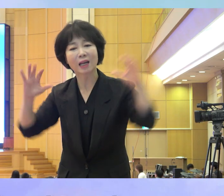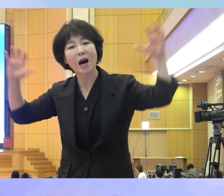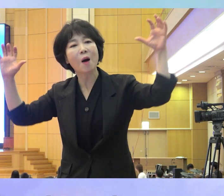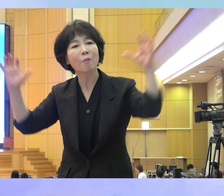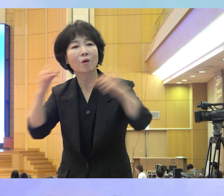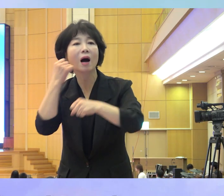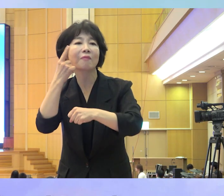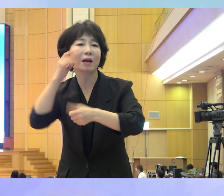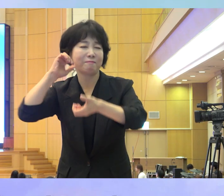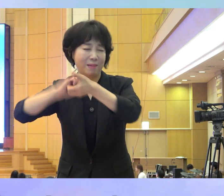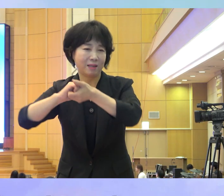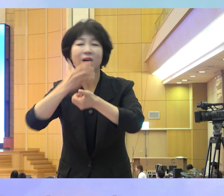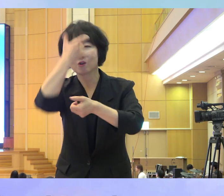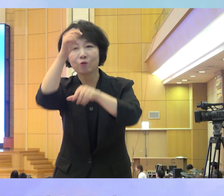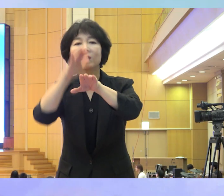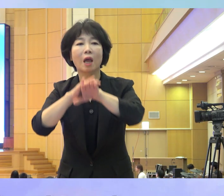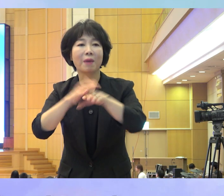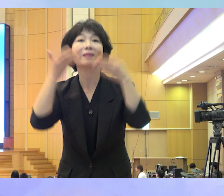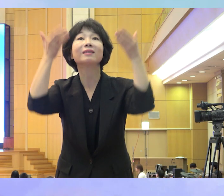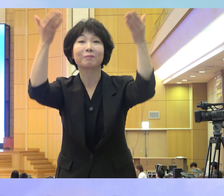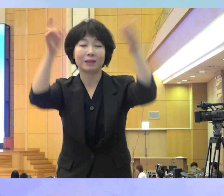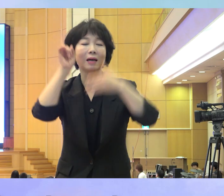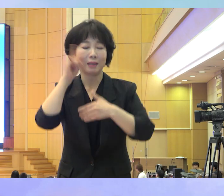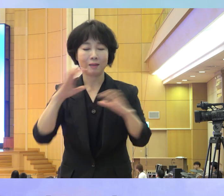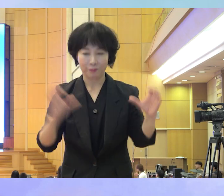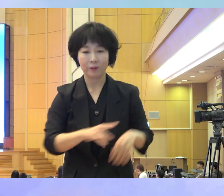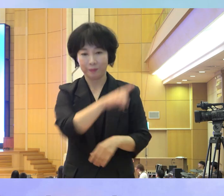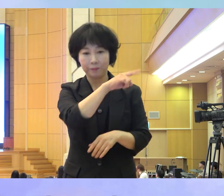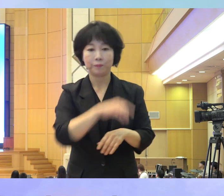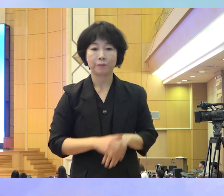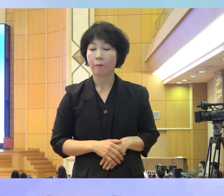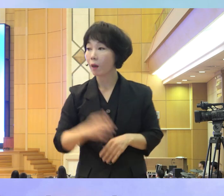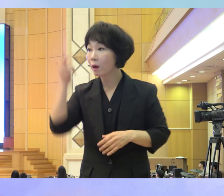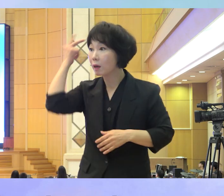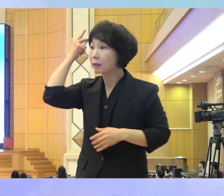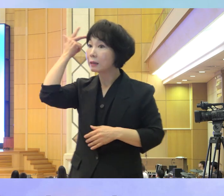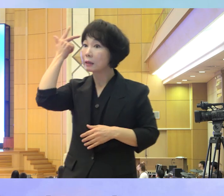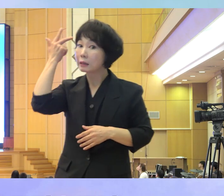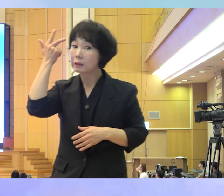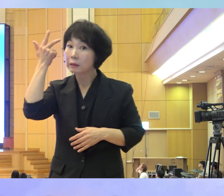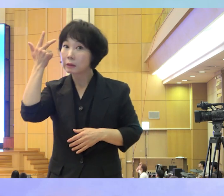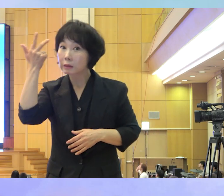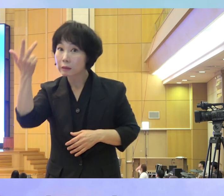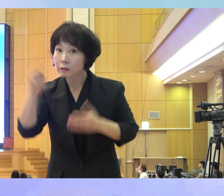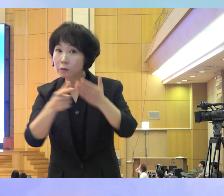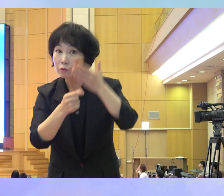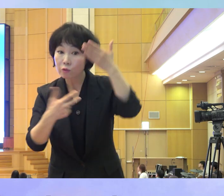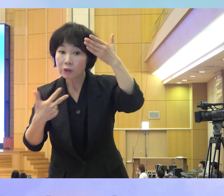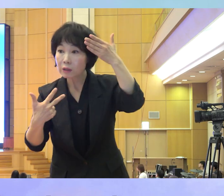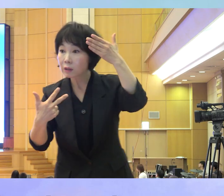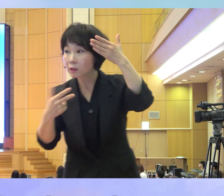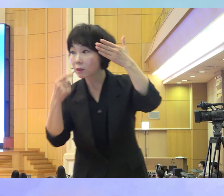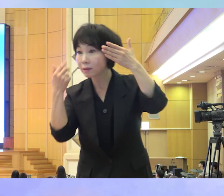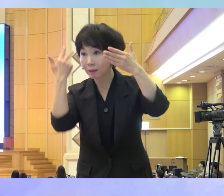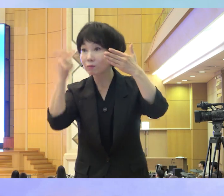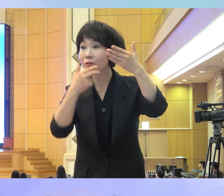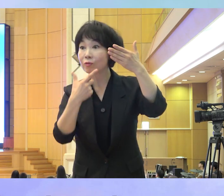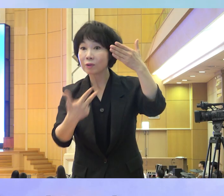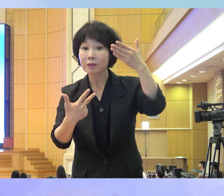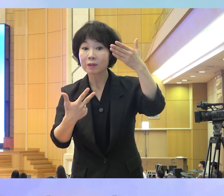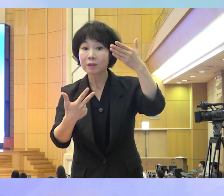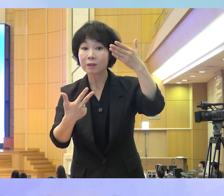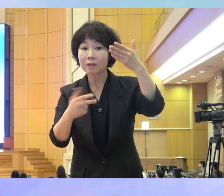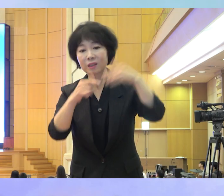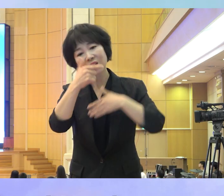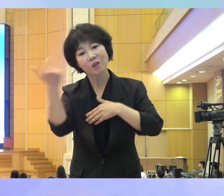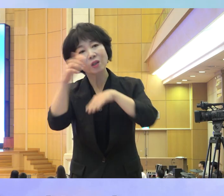축복 예배를 예루살렘 성리에서 드리겠습니다. 다음 주일 9월 7일 날 저녁 8부 예배는 수영강